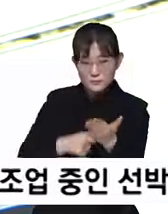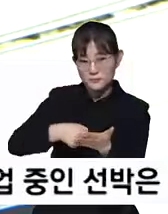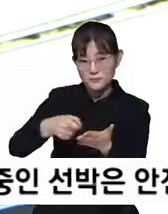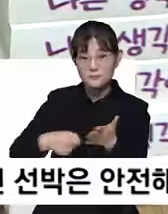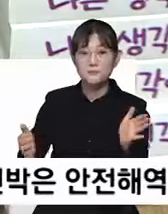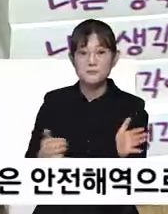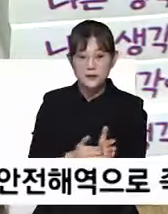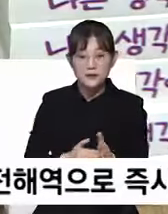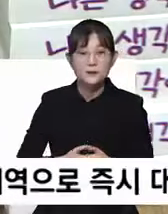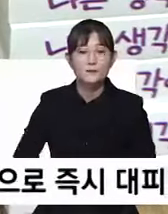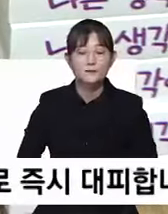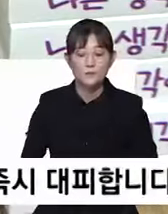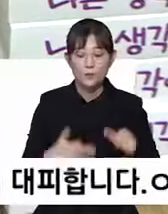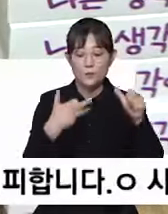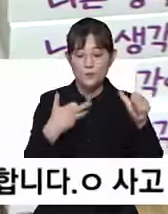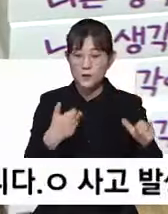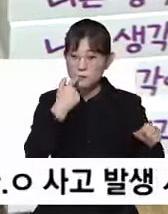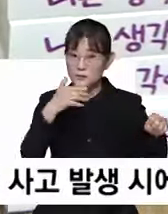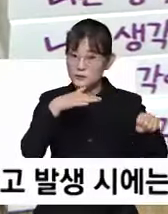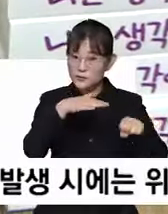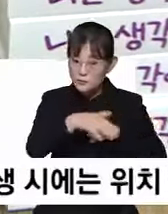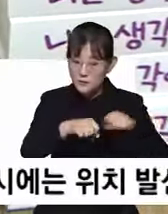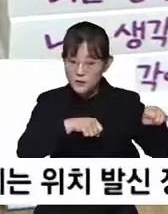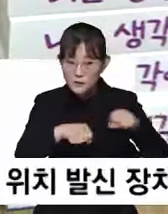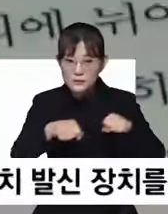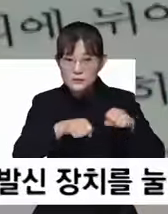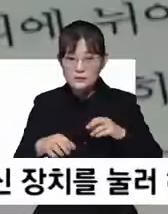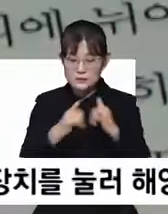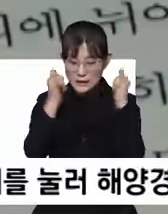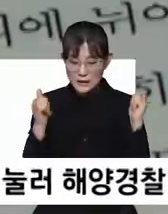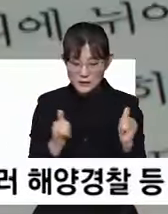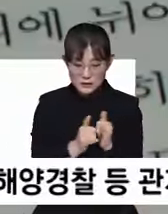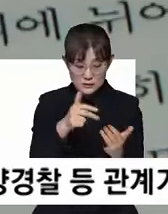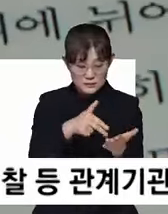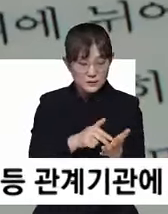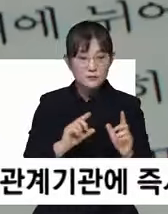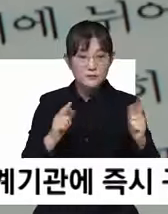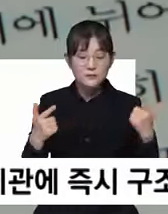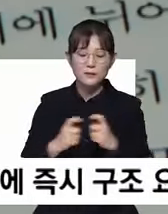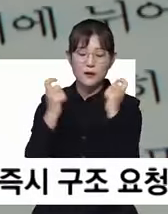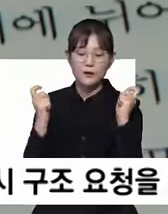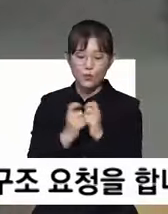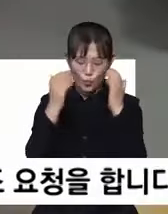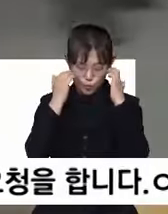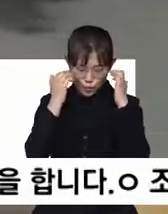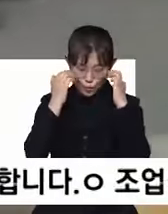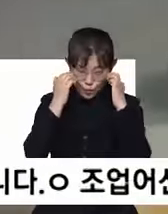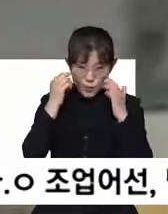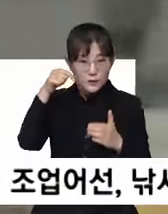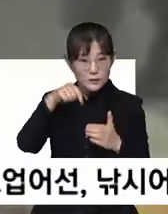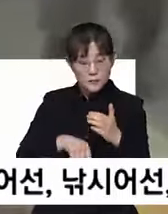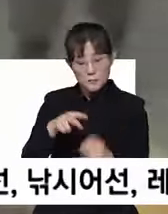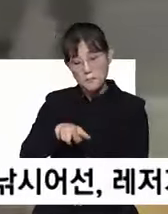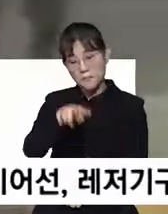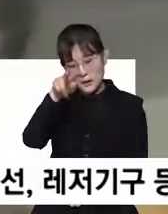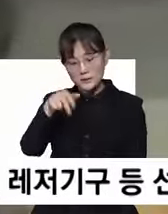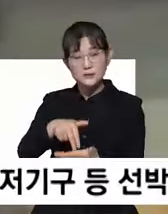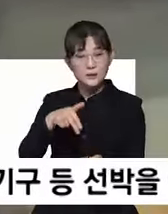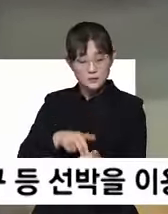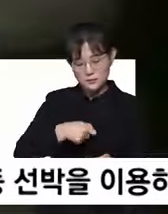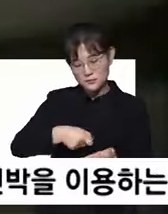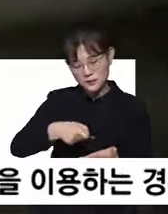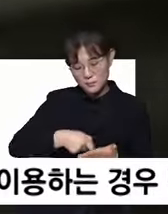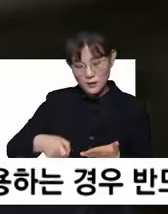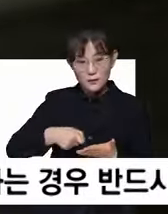다뤘습니다 518 민주화 운동을 사회적 시선이 아닌 개인의 고통과 내면의 관점에서 바라보며